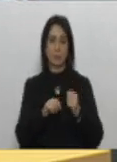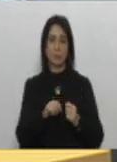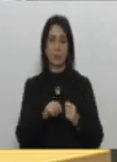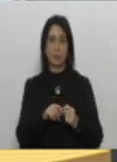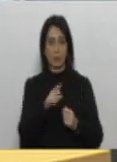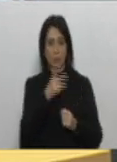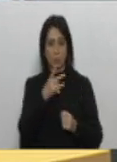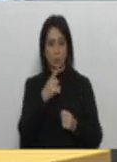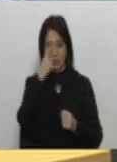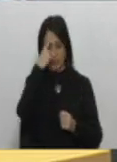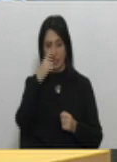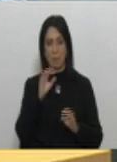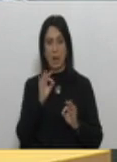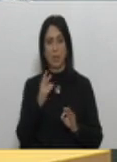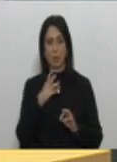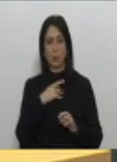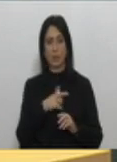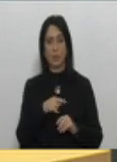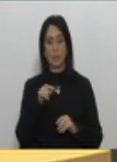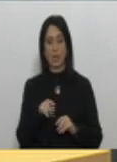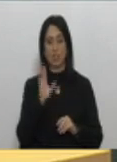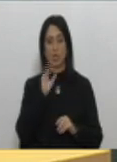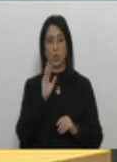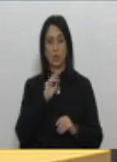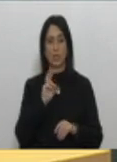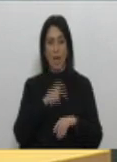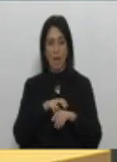იყოთ თქვენს თავებთან მართალი. და მაშინ, როდესაც